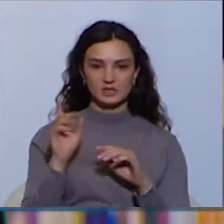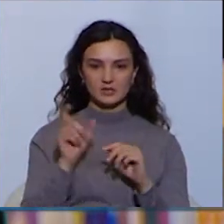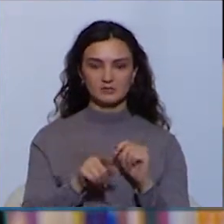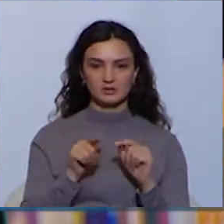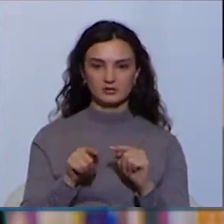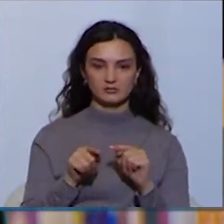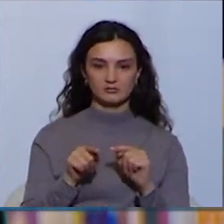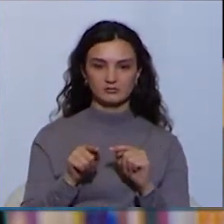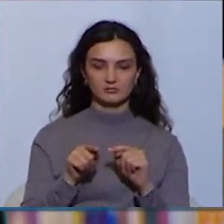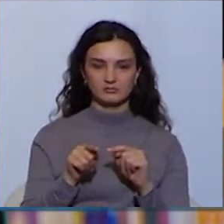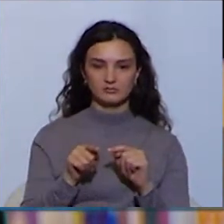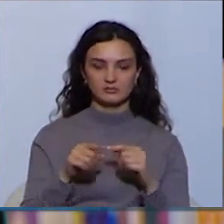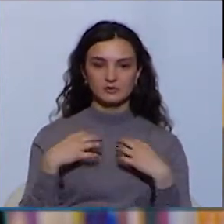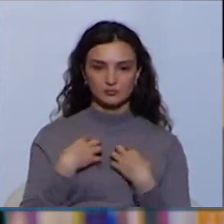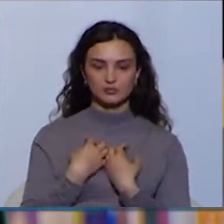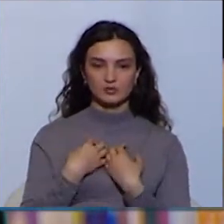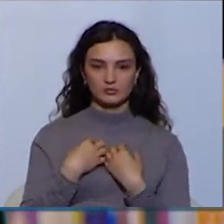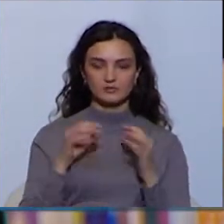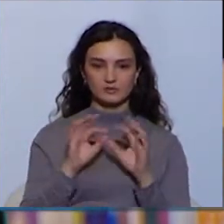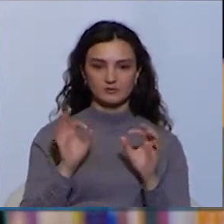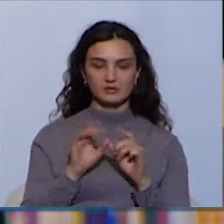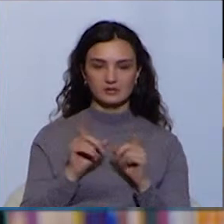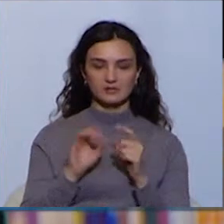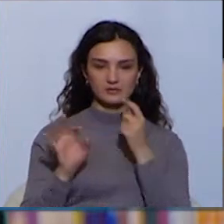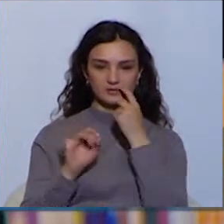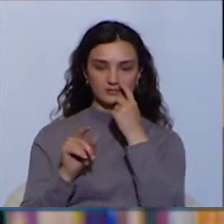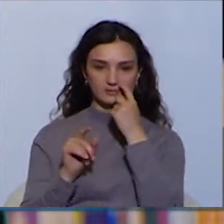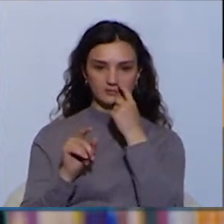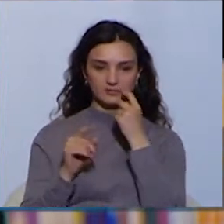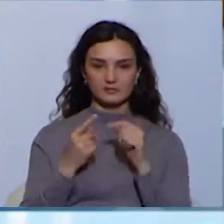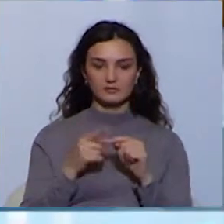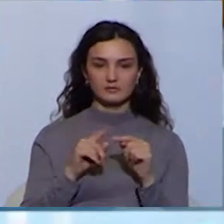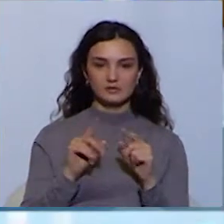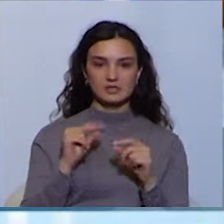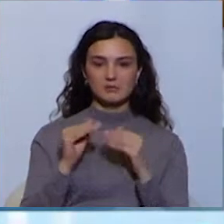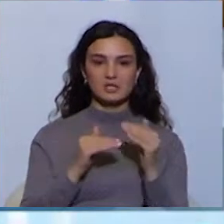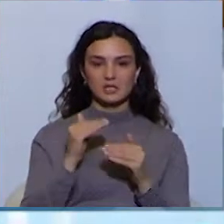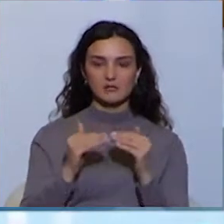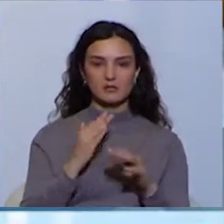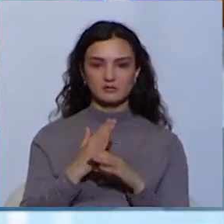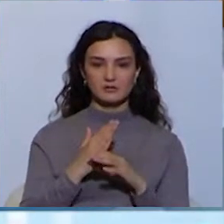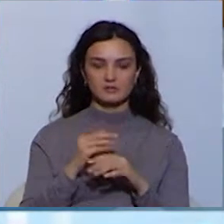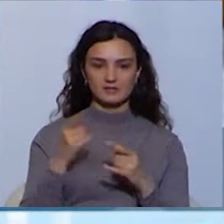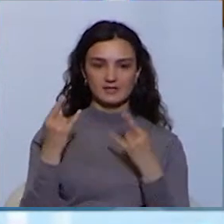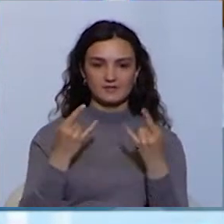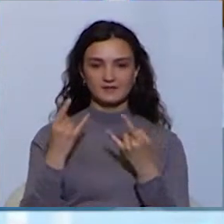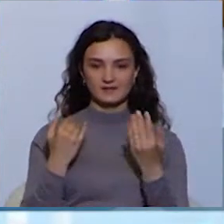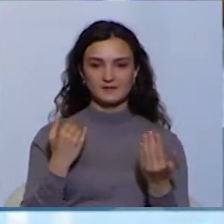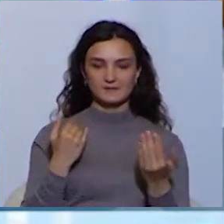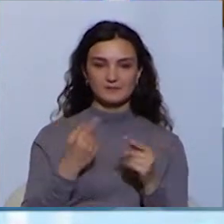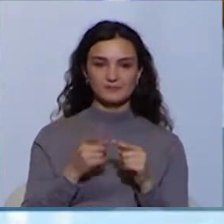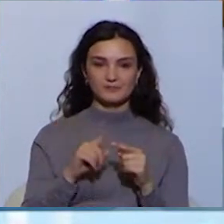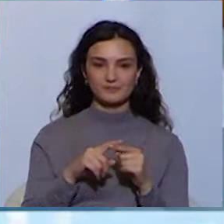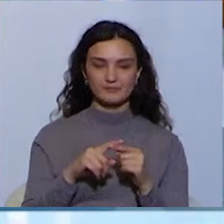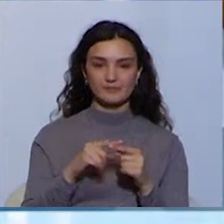ადამიანი. სამწუხაროდ ვიტყვი, მე ესე ვიტყვი, რომ სამწუხაროდ ექსკლუზივი წარმატებულობის აქვს მასმედიას.